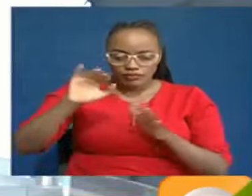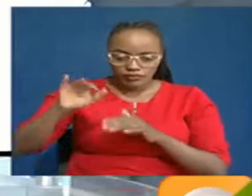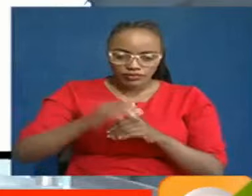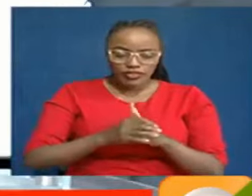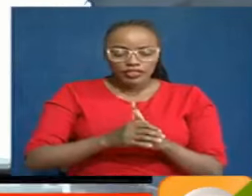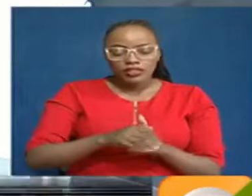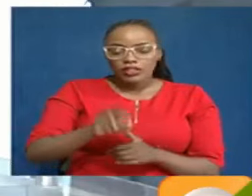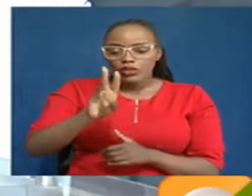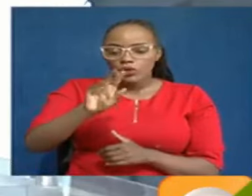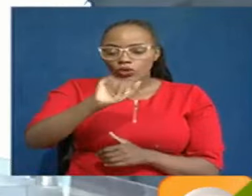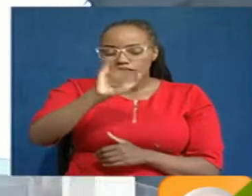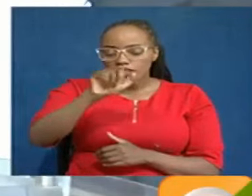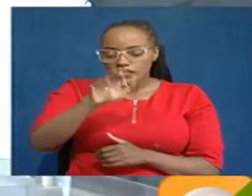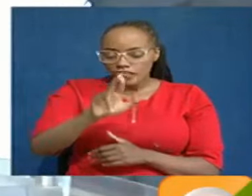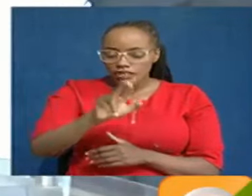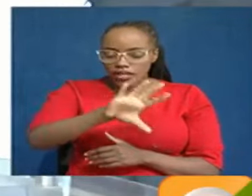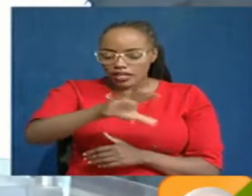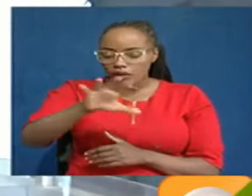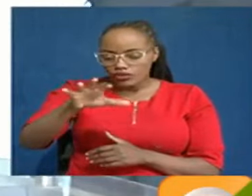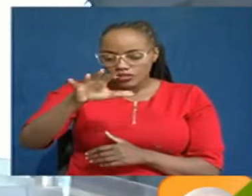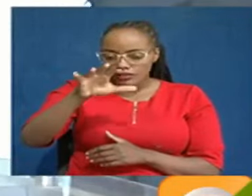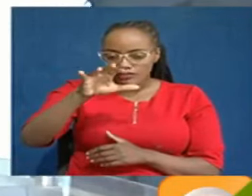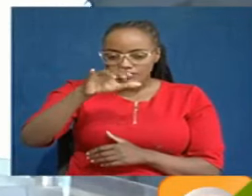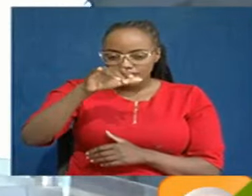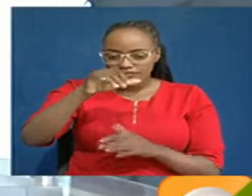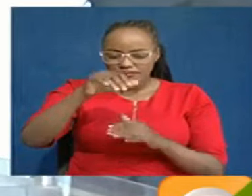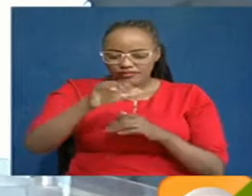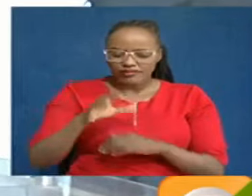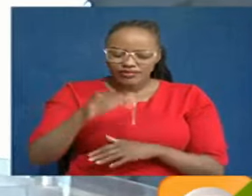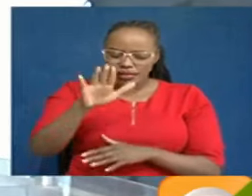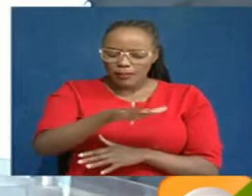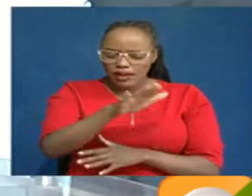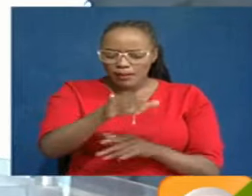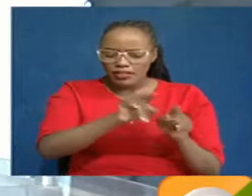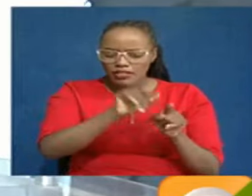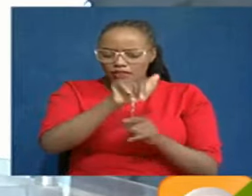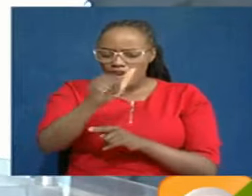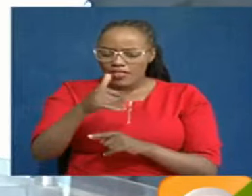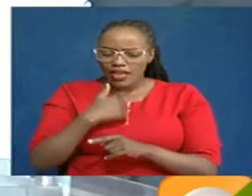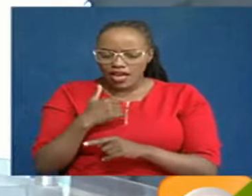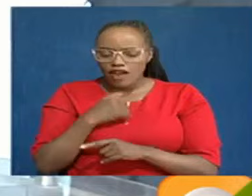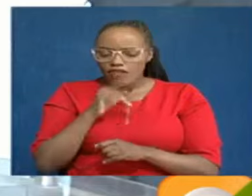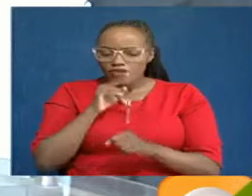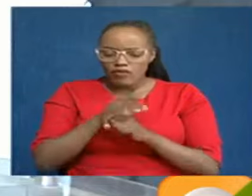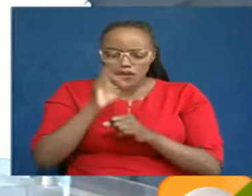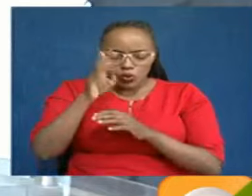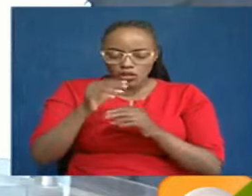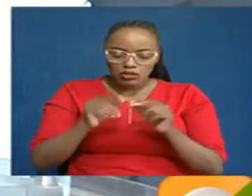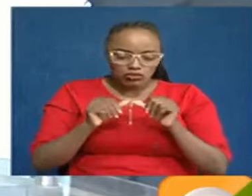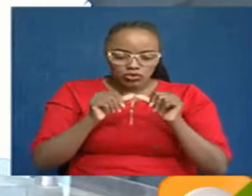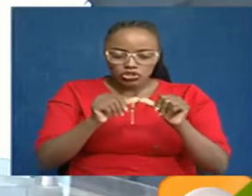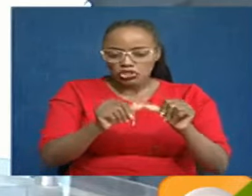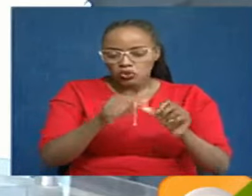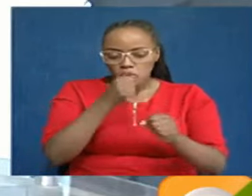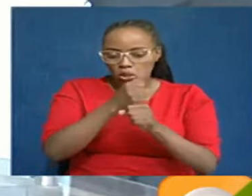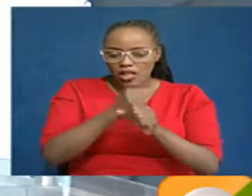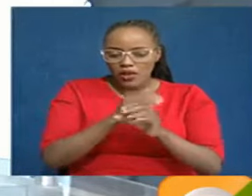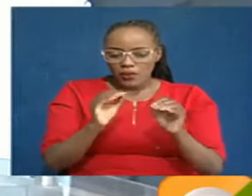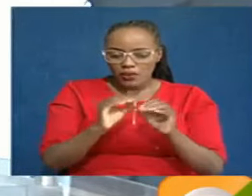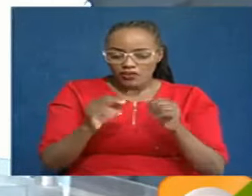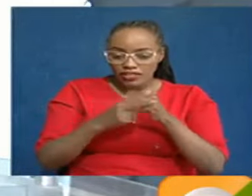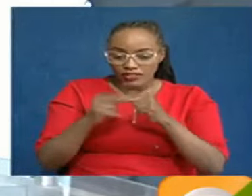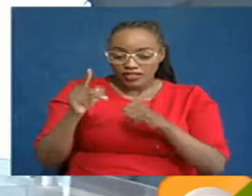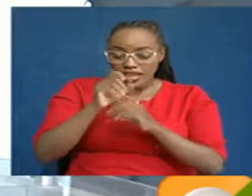Bunge la kaunti ya Wajia pamoja na mabaraza mengine 46 ya kaunti sasa yametishia kuahirisha vikao ndani ya siku saba zijazo